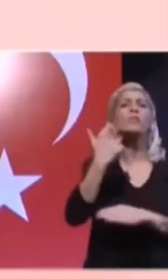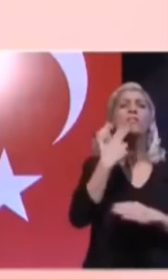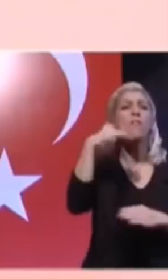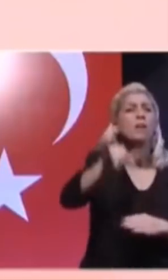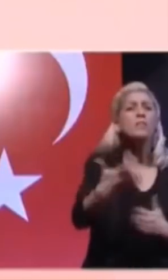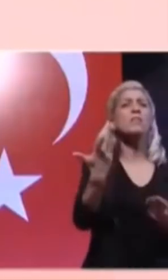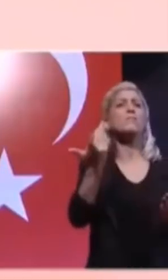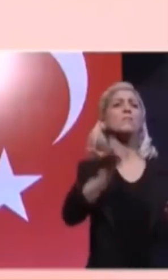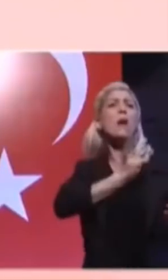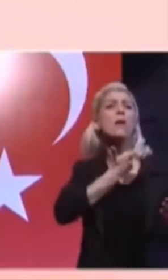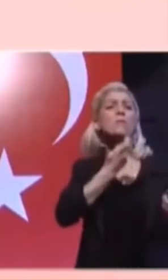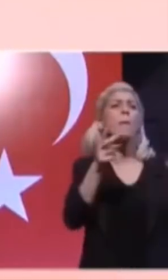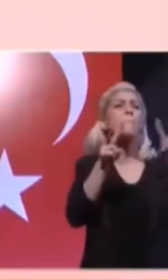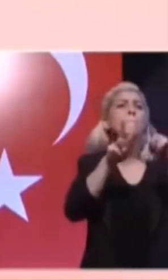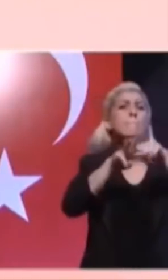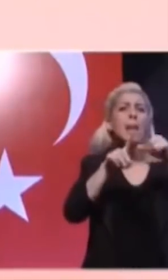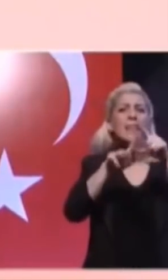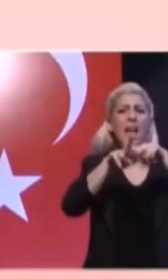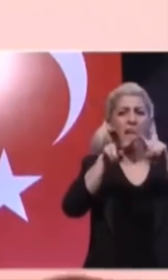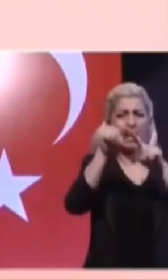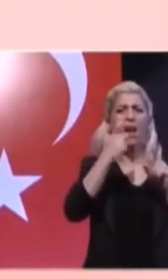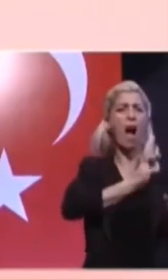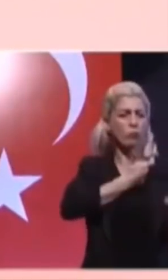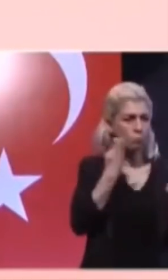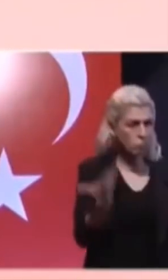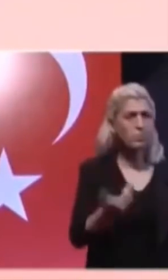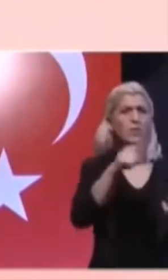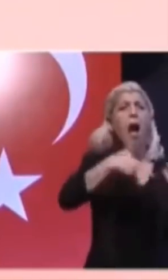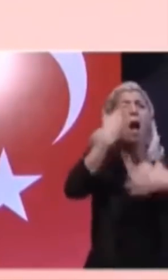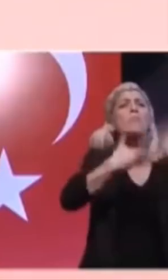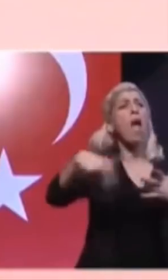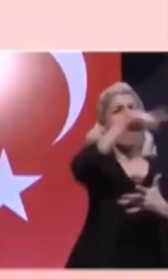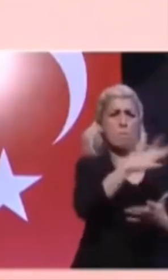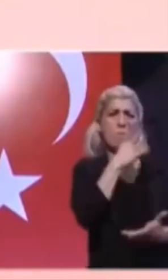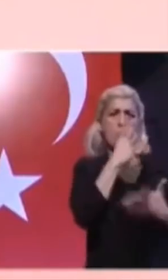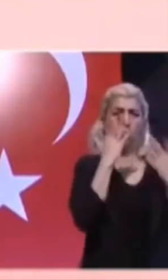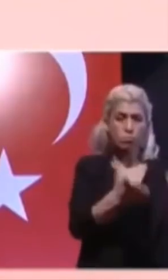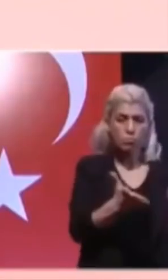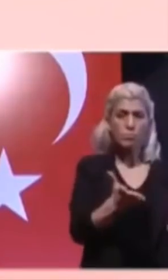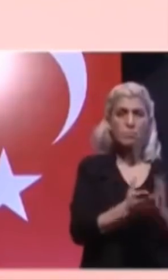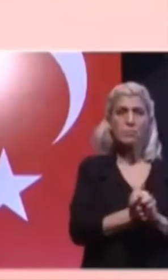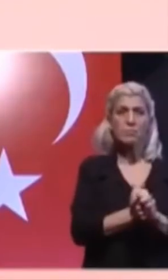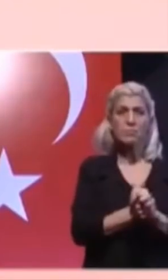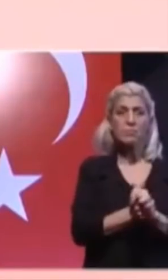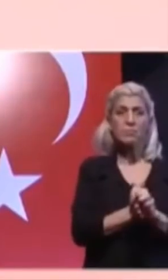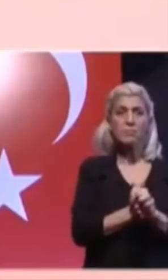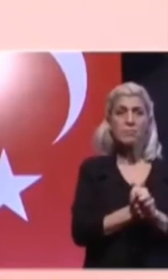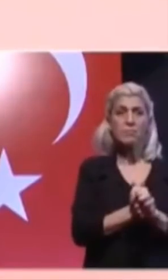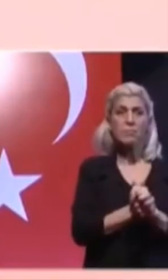Dünya Savaşı biter bitmez, o zamana kadar ki diktatörlerin dünyasında